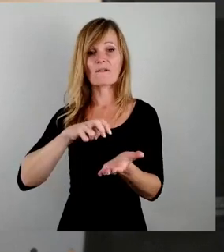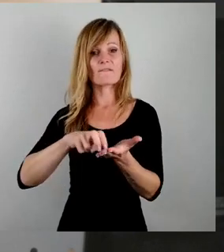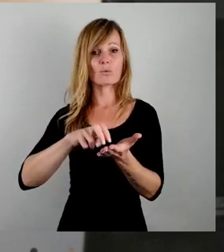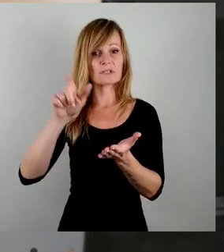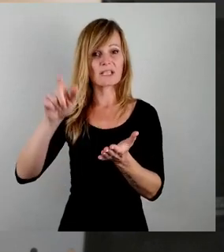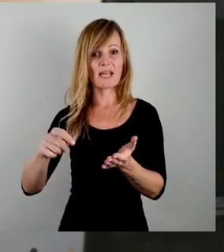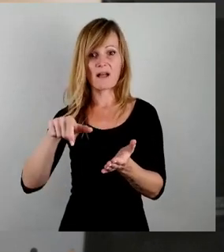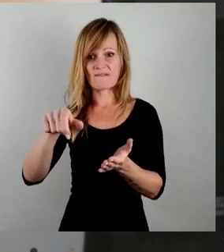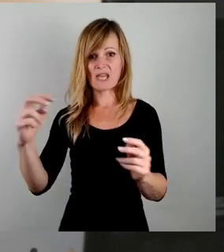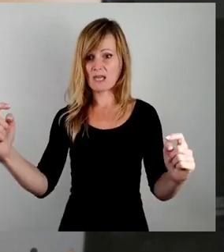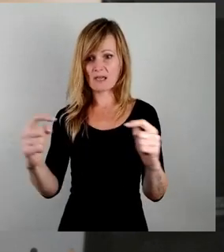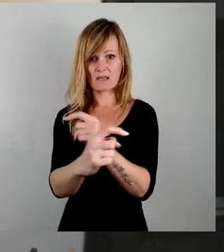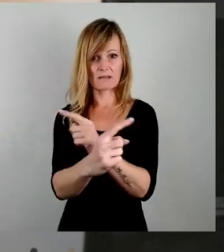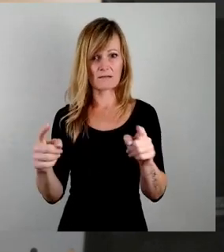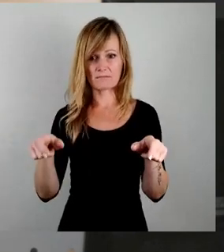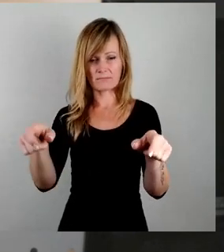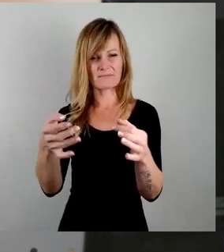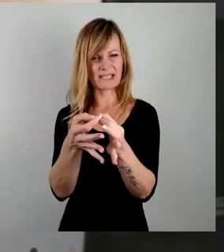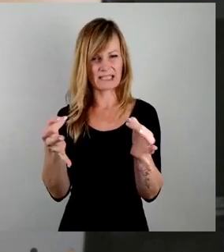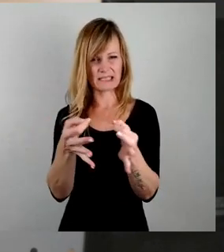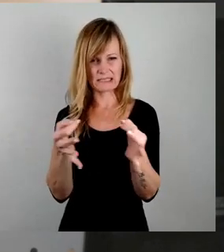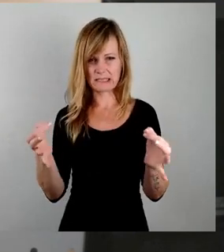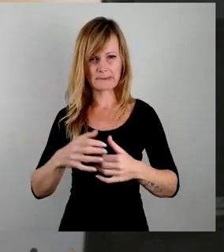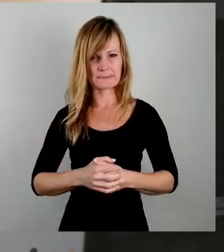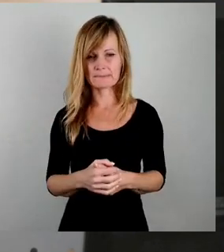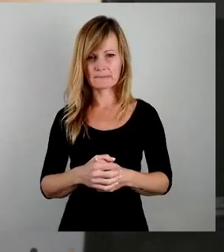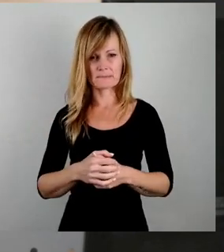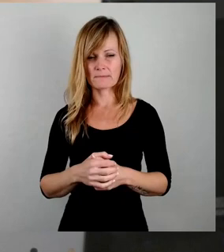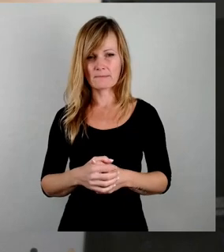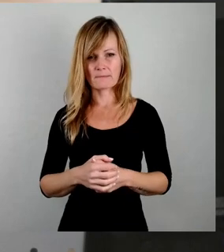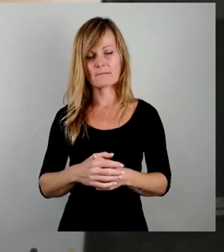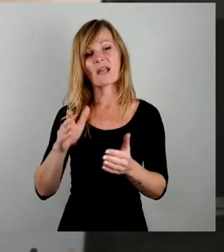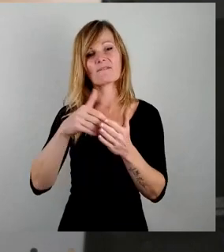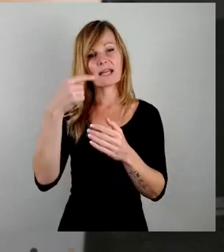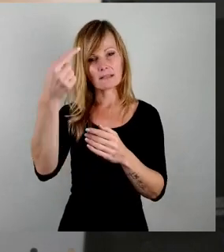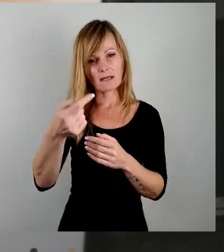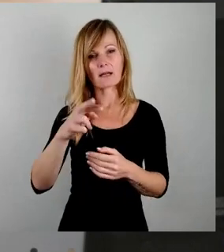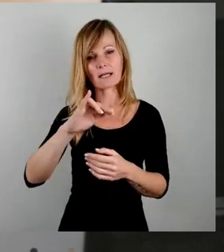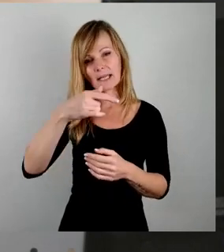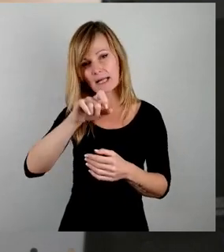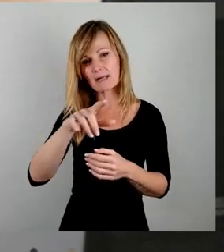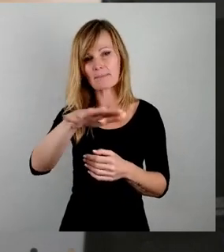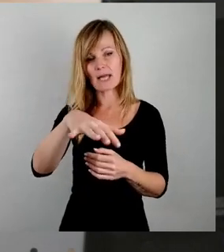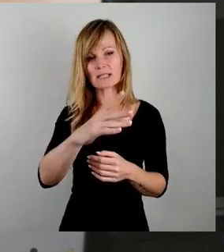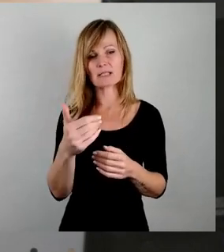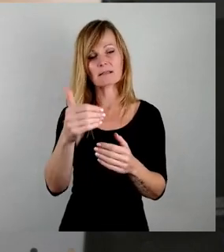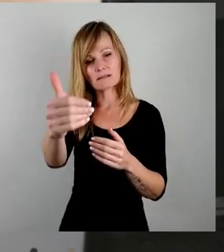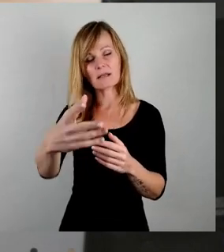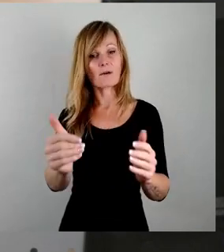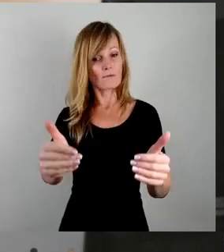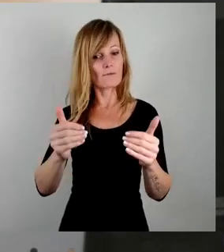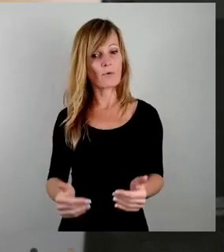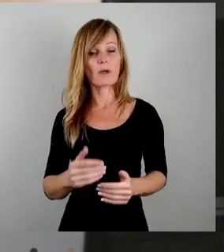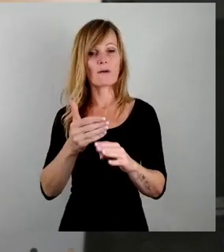Rede, unbefestigt. Im weiteren Verlauf Richtung Riegelplatz gibt es Befestigungen, aber im hinteren Bereich Richtung Vorwerksfeld